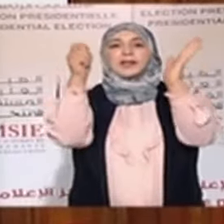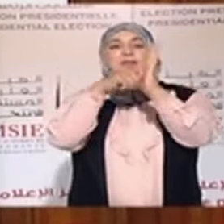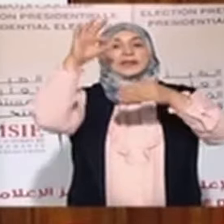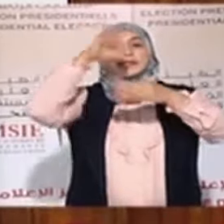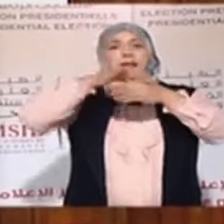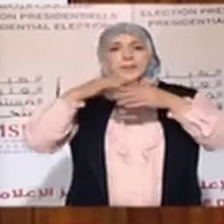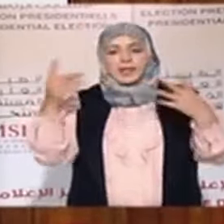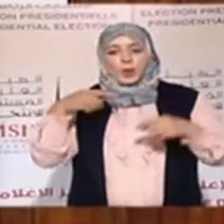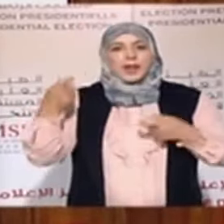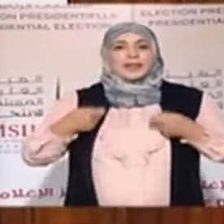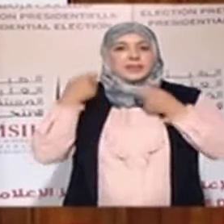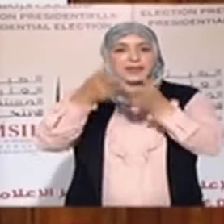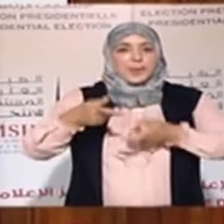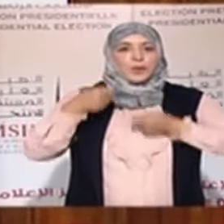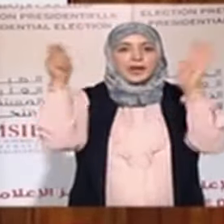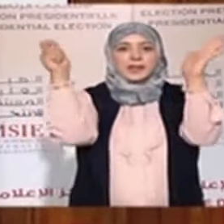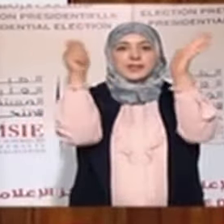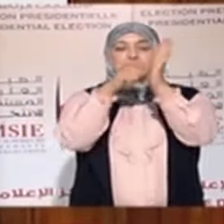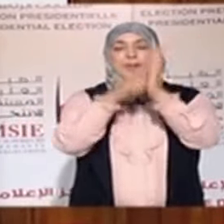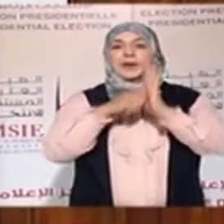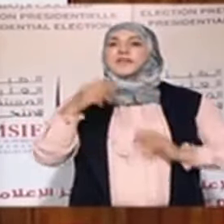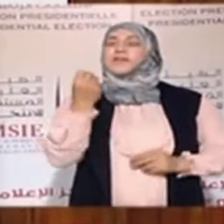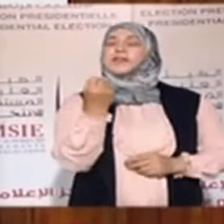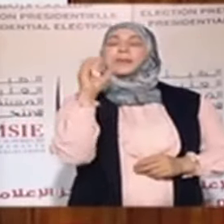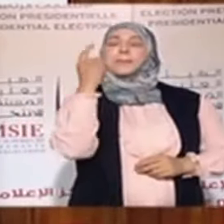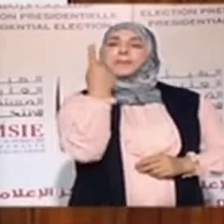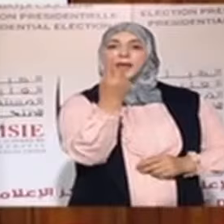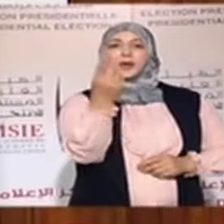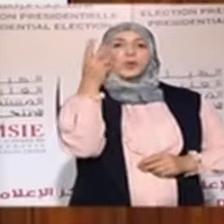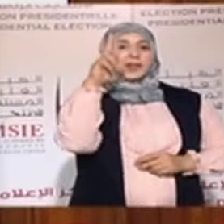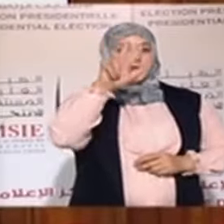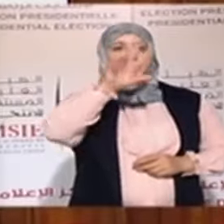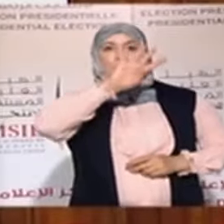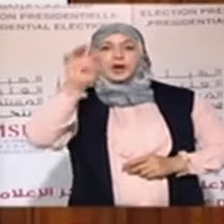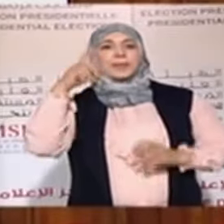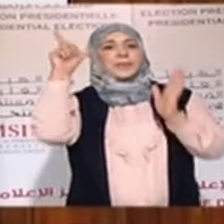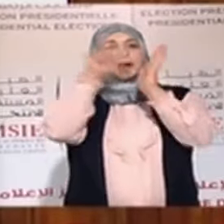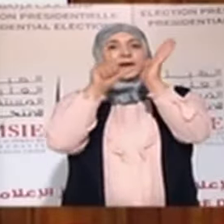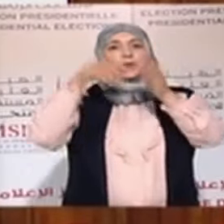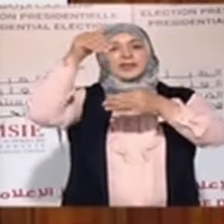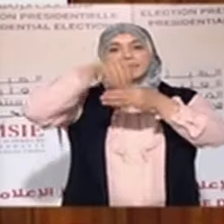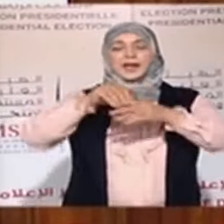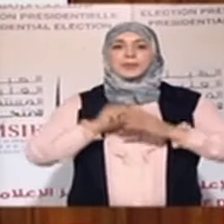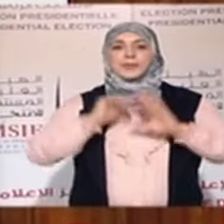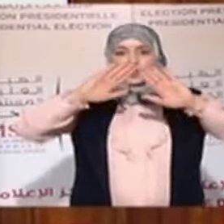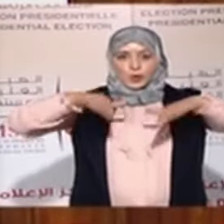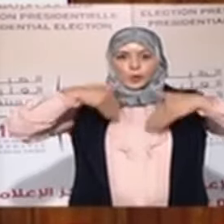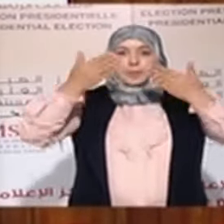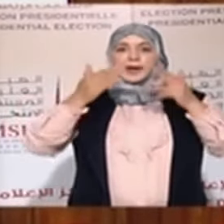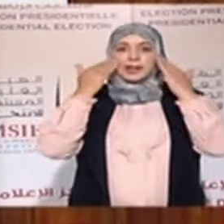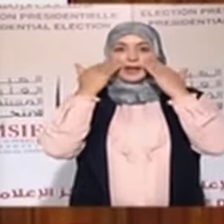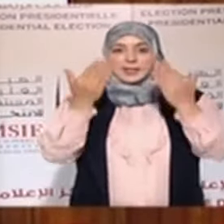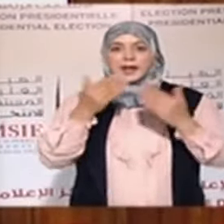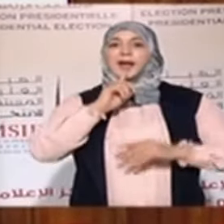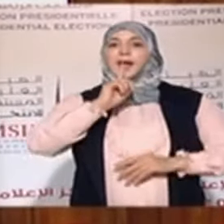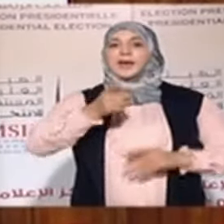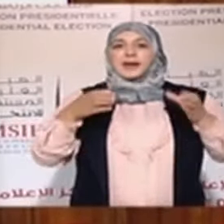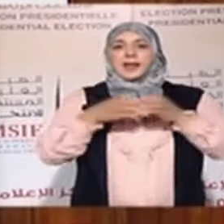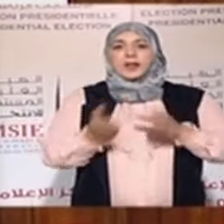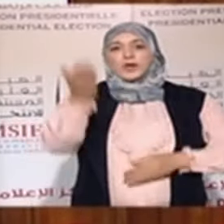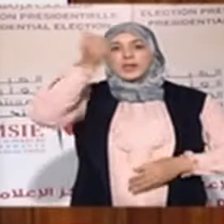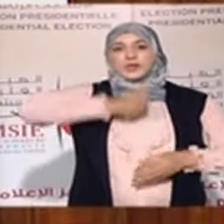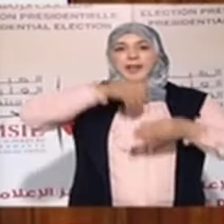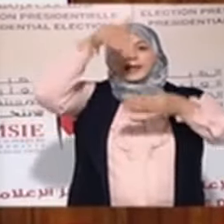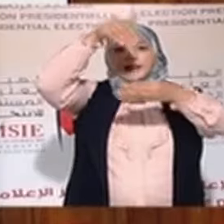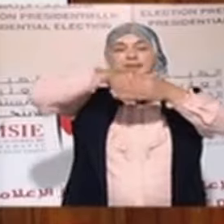وتمويلها تطبيقاً لمقتضيات الفصل 143 من القانون الانتخابي، وبعد الاطلاع على قرار الهيئة العليا